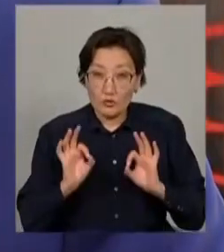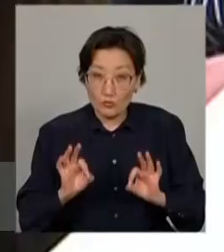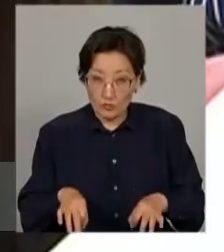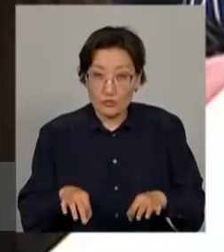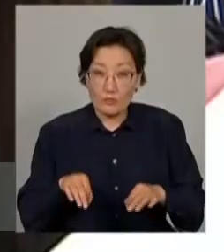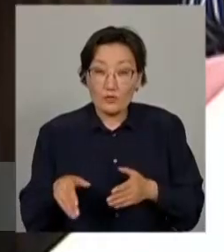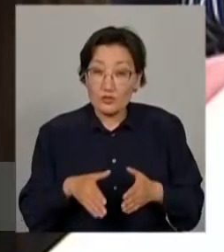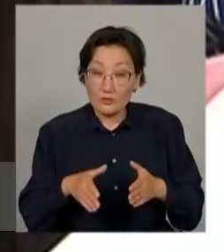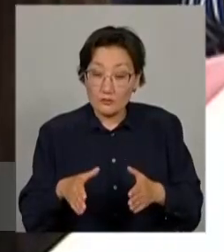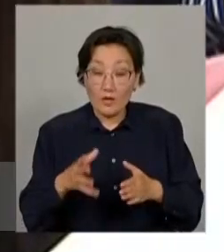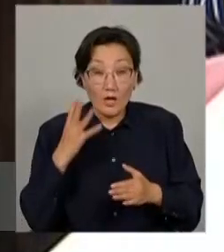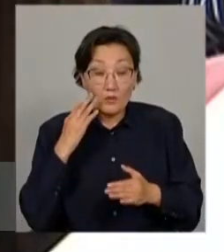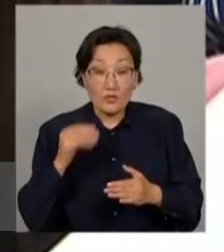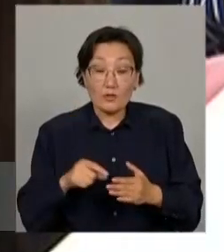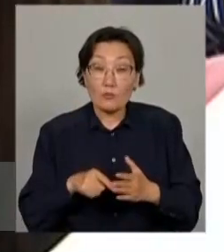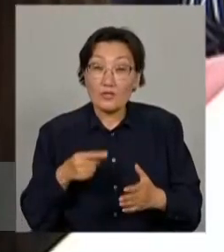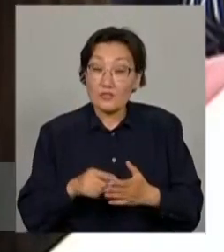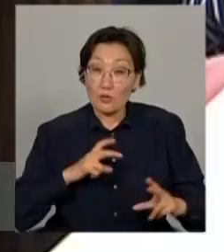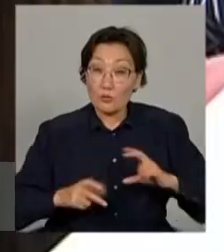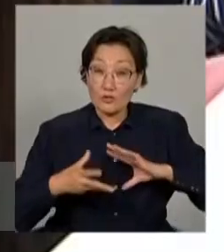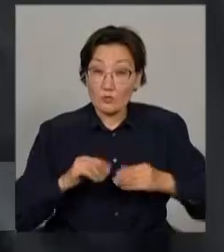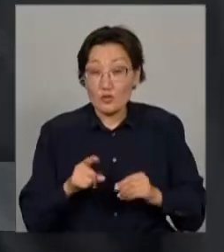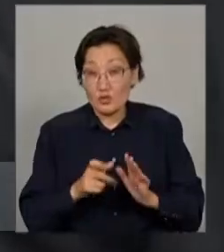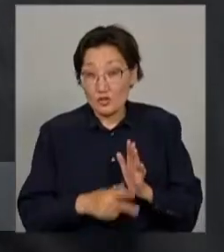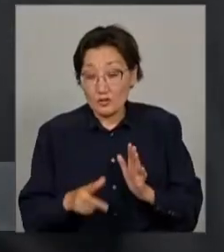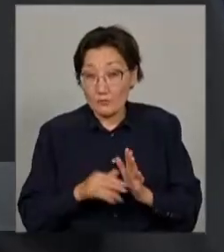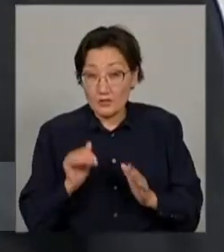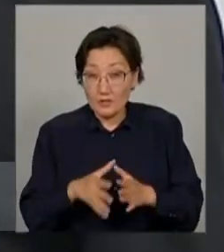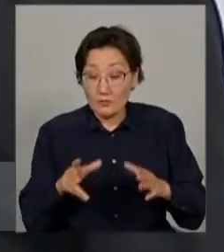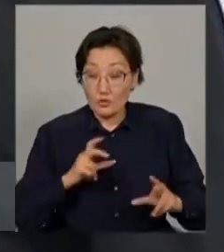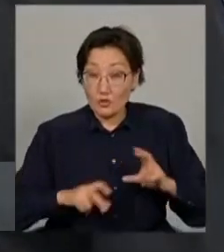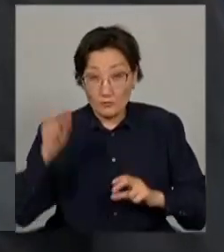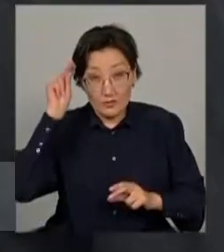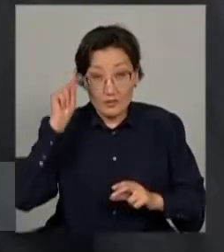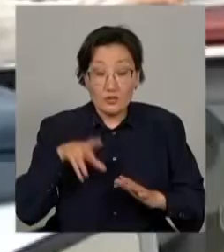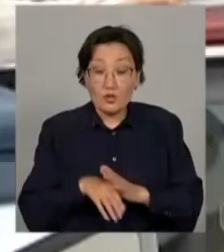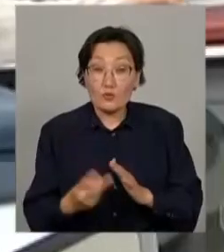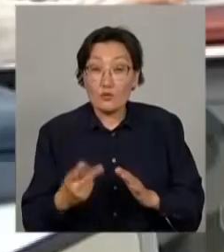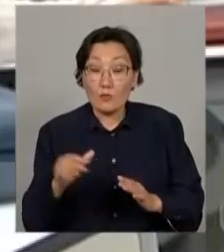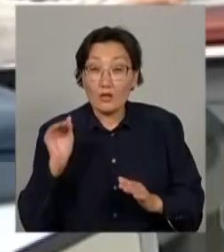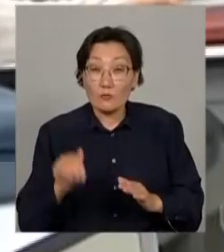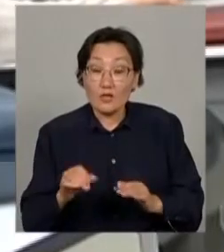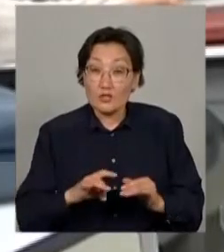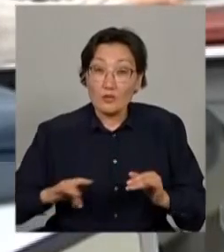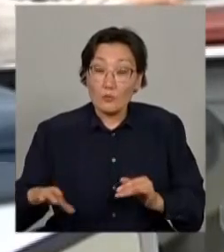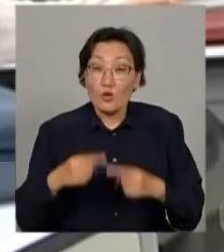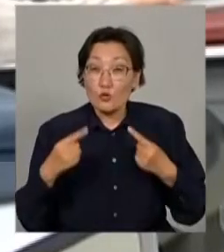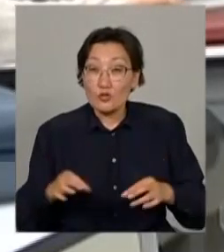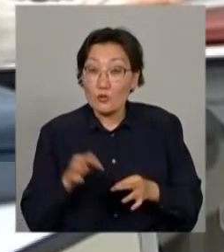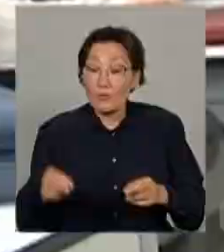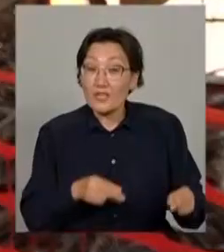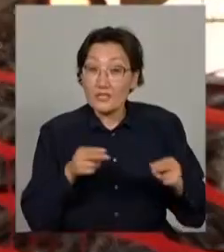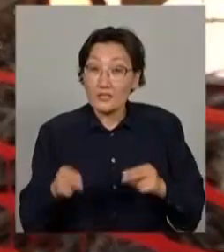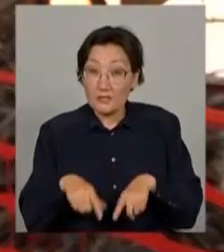жолы. Бүгінде Алматыдағы университеттерде жалпы 188 мыңнан астам студент бар. Соның 23 мыңы республиканың өзге өңірінен